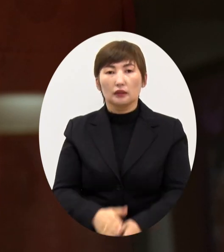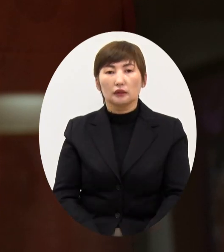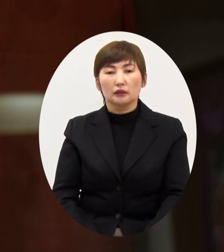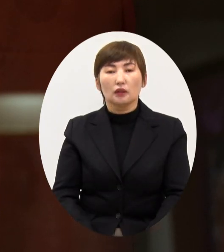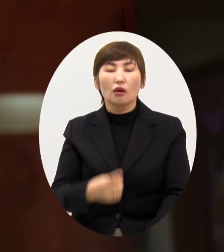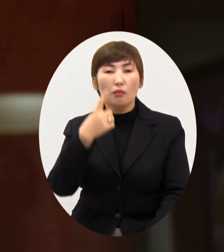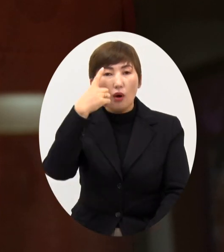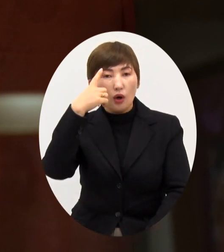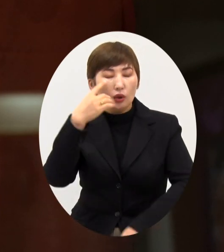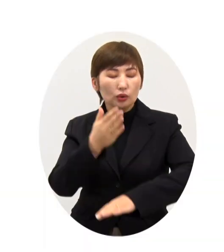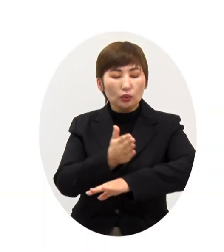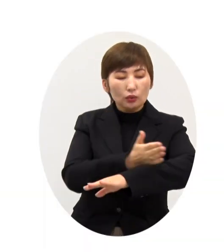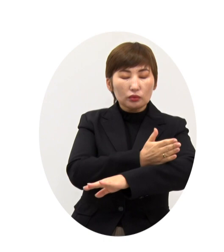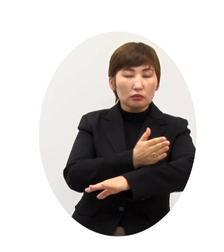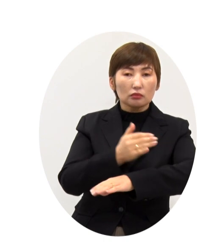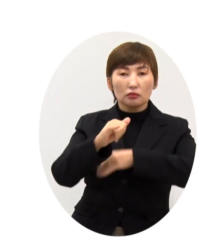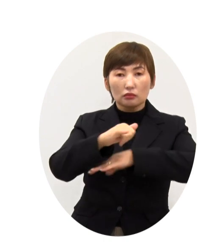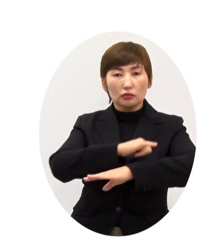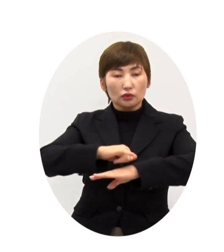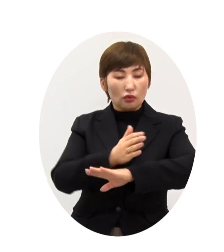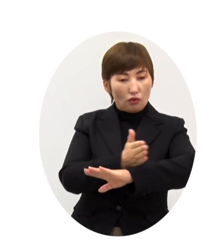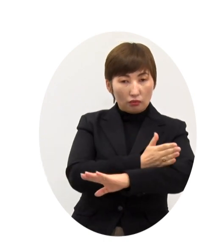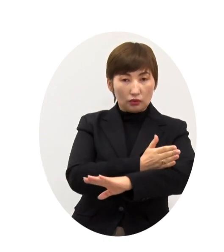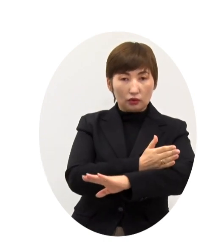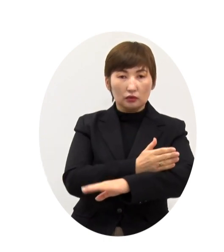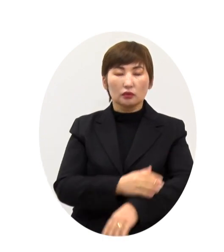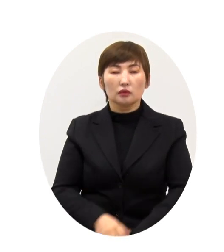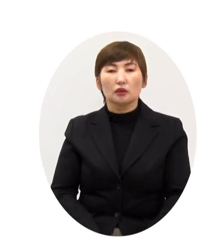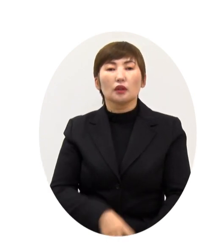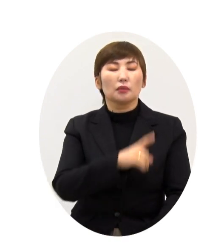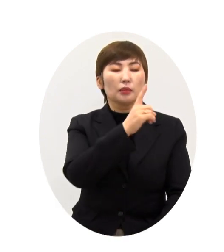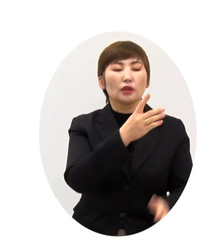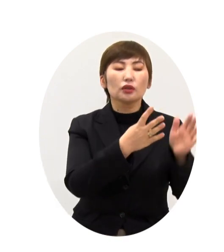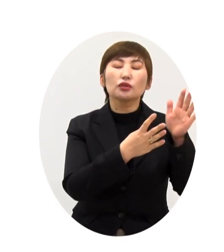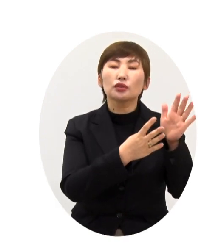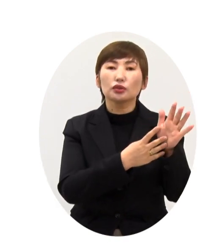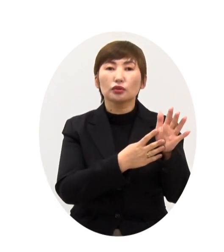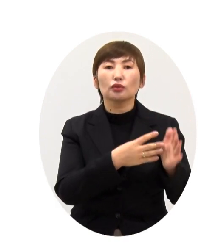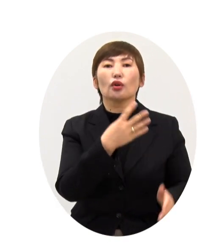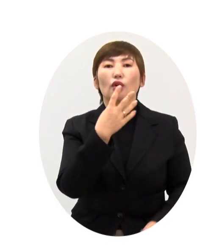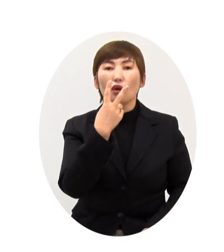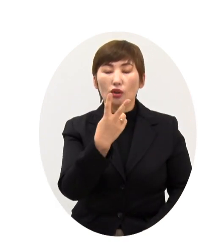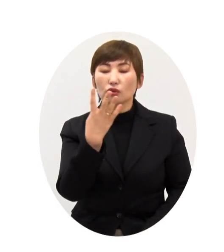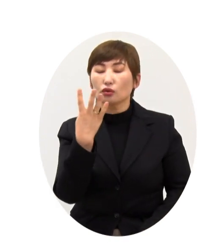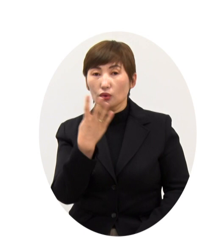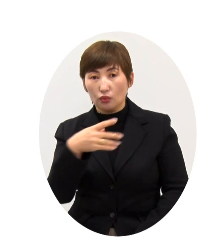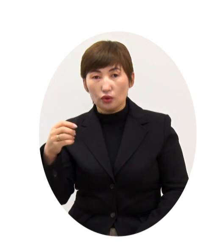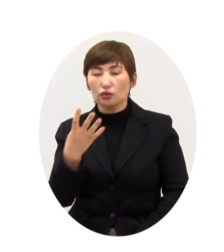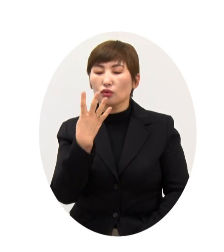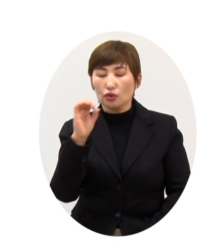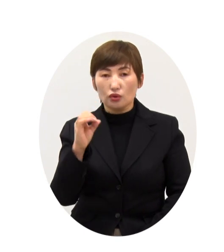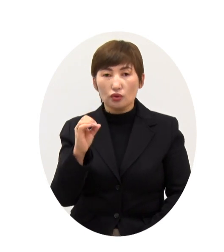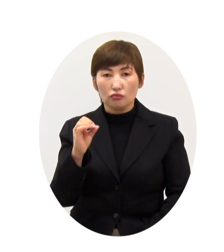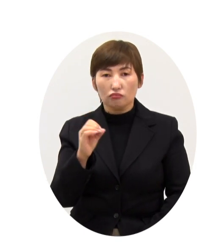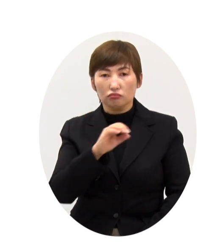Монгол улсын сүлдийг харуулж байна. За, 1924-өөс 1940 оны Бүгд Найрамдах Монгол